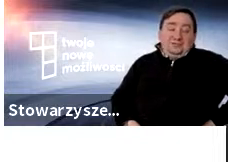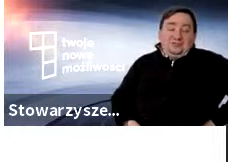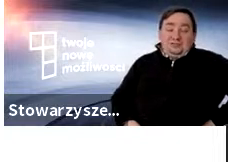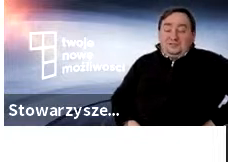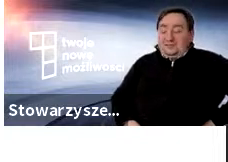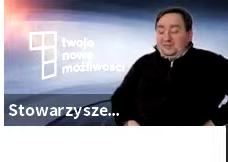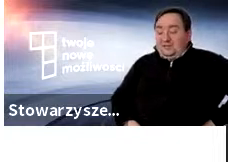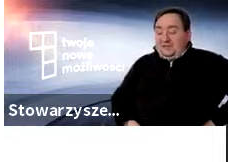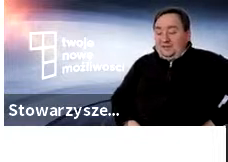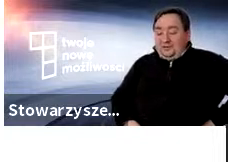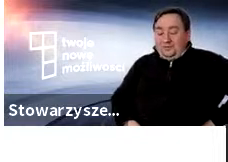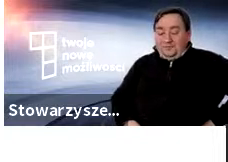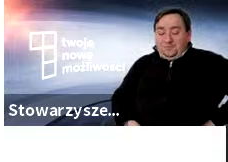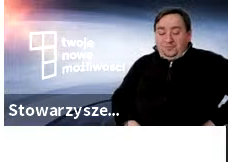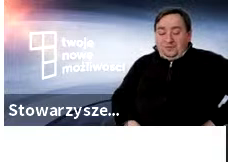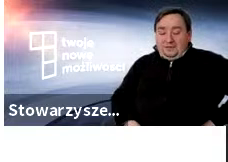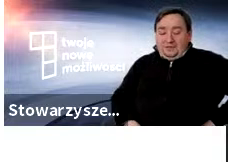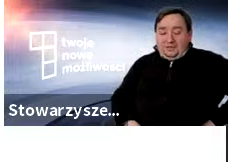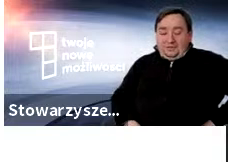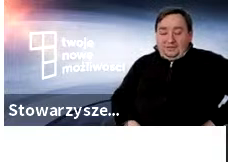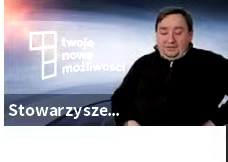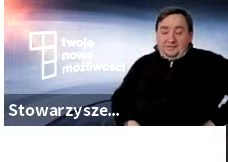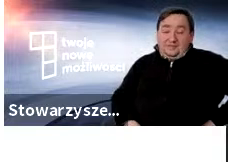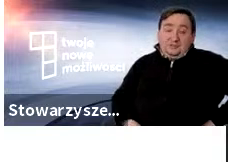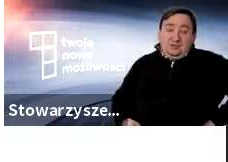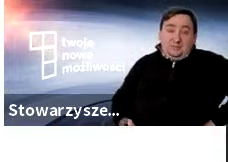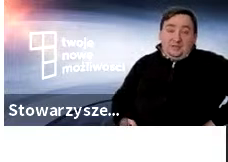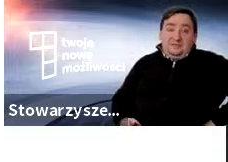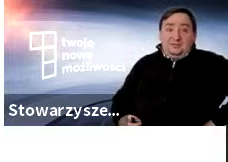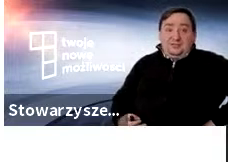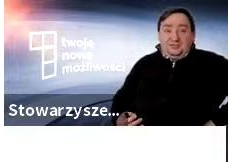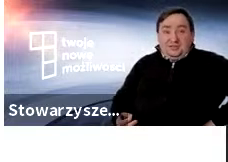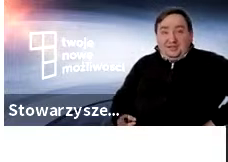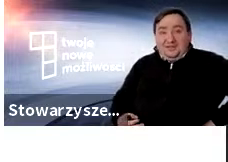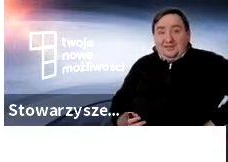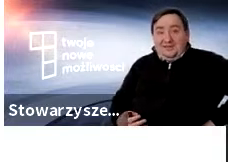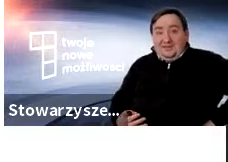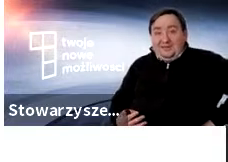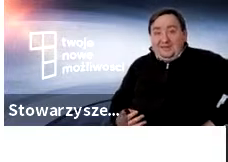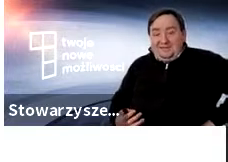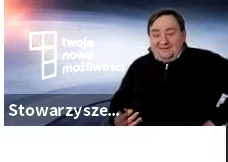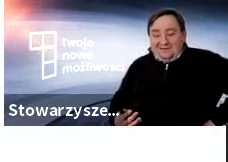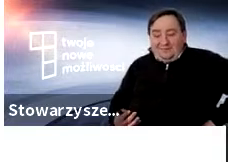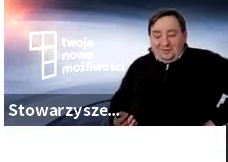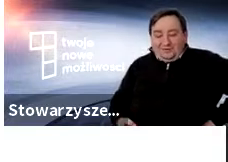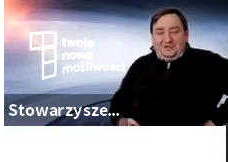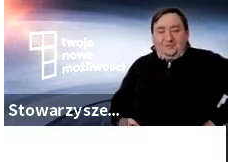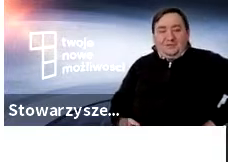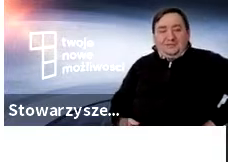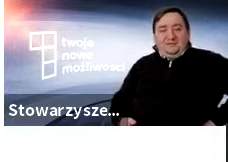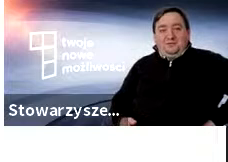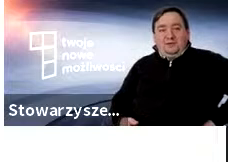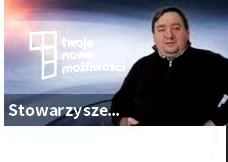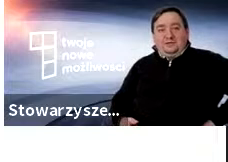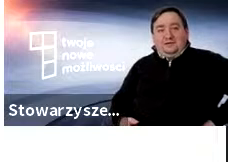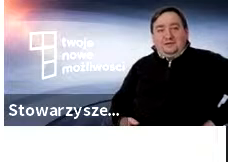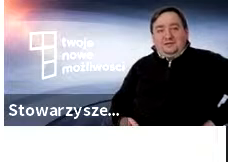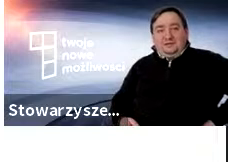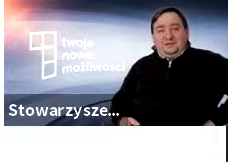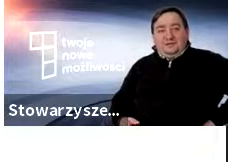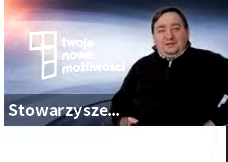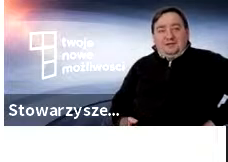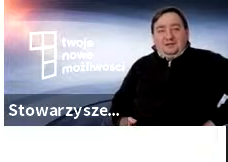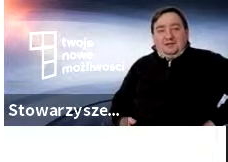Tutaj też dlatego zwracam się do Państwa, że jeżeli będą chcieli Państwo